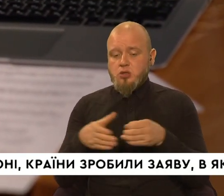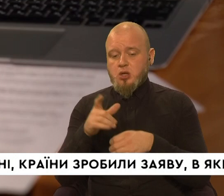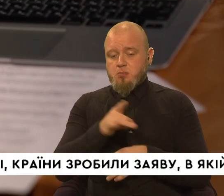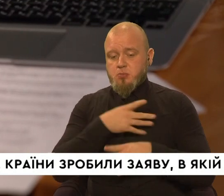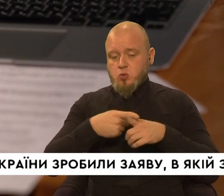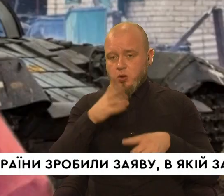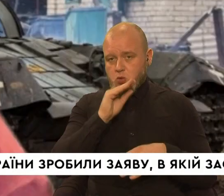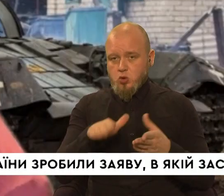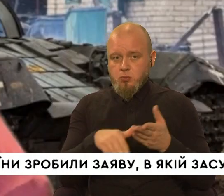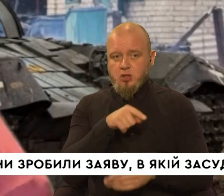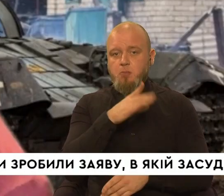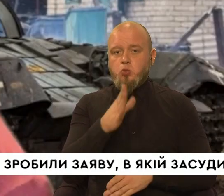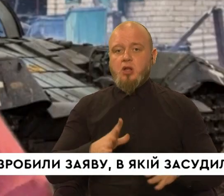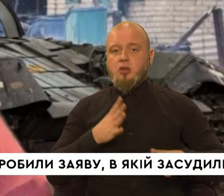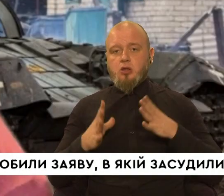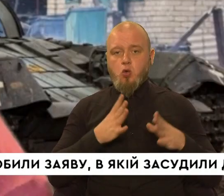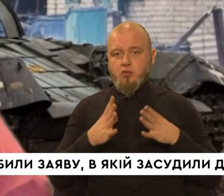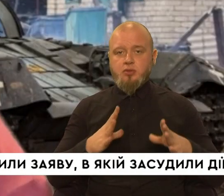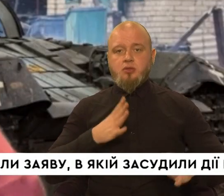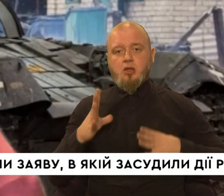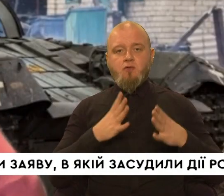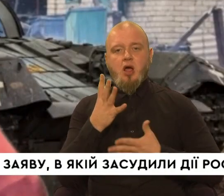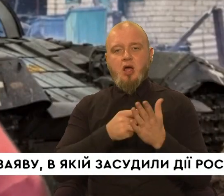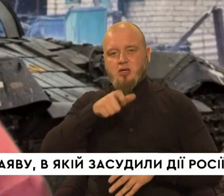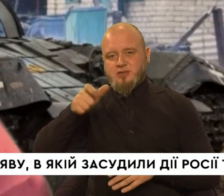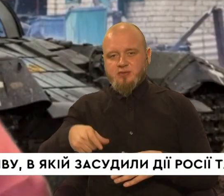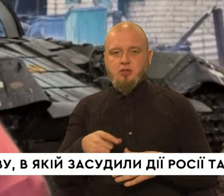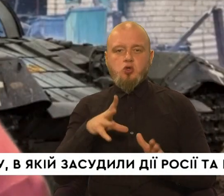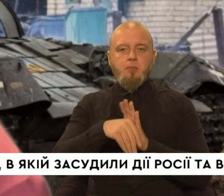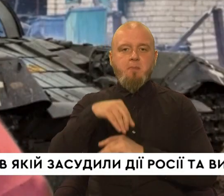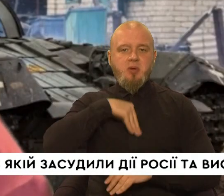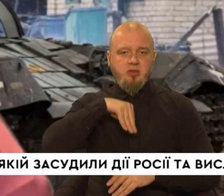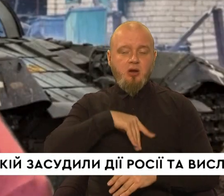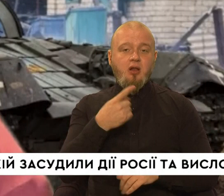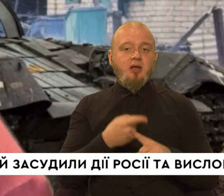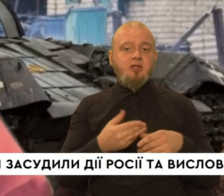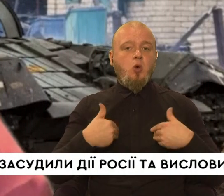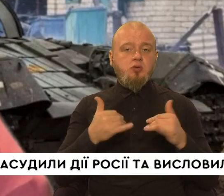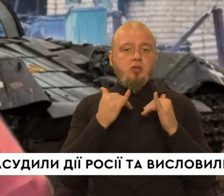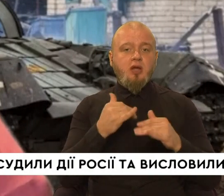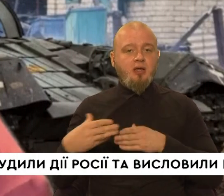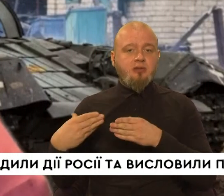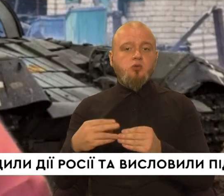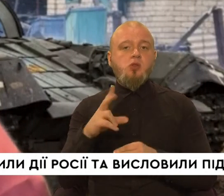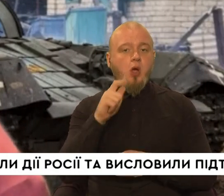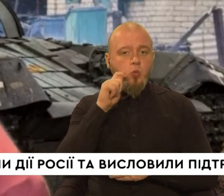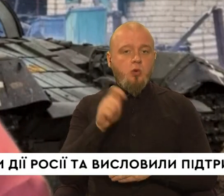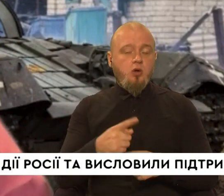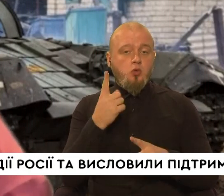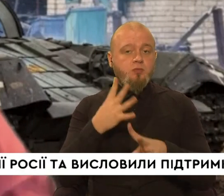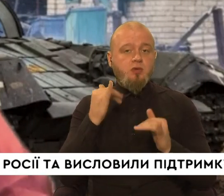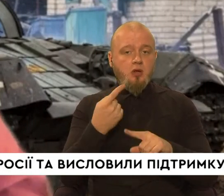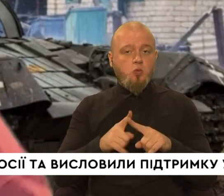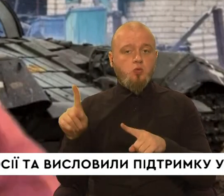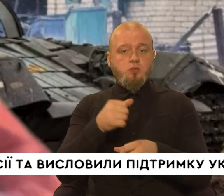могли допомогти їм бути натренованими, натренувати резервістів, зокрема ментально. Але це корисно для тиску на Україну, особливо для того,